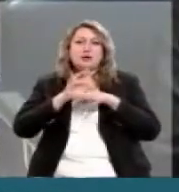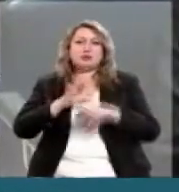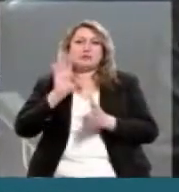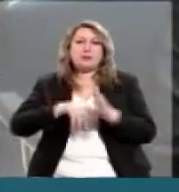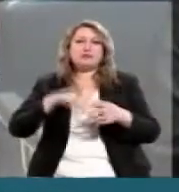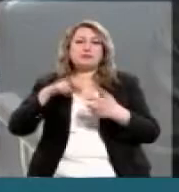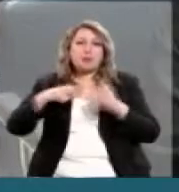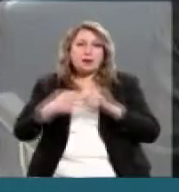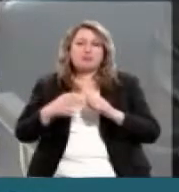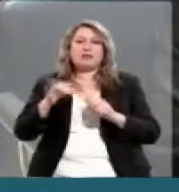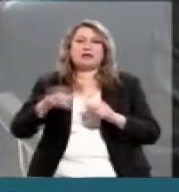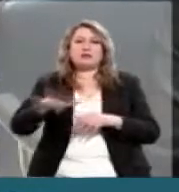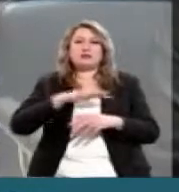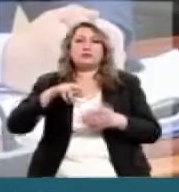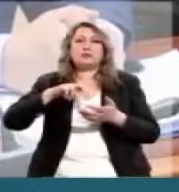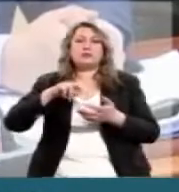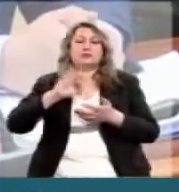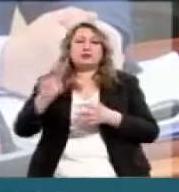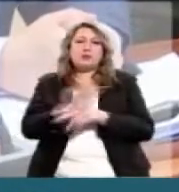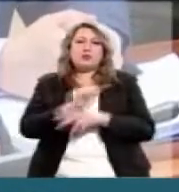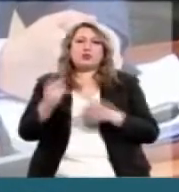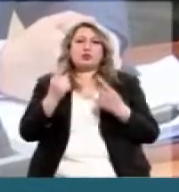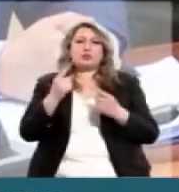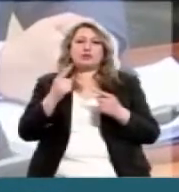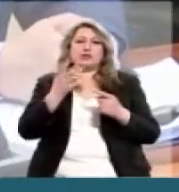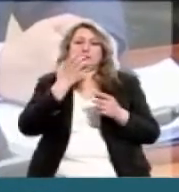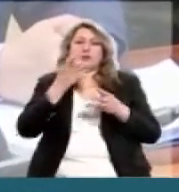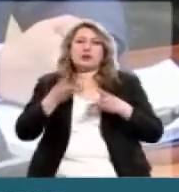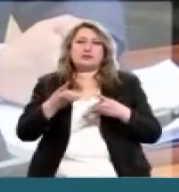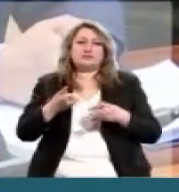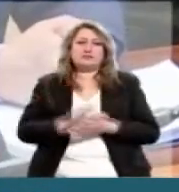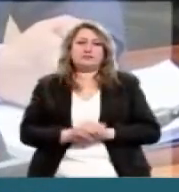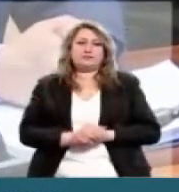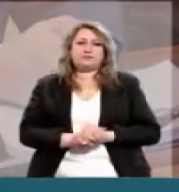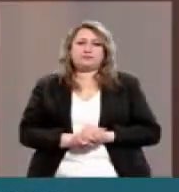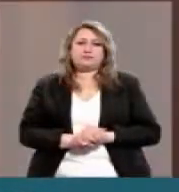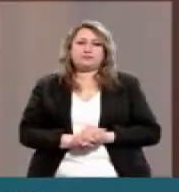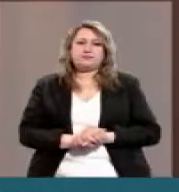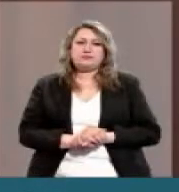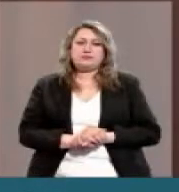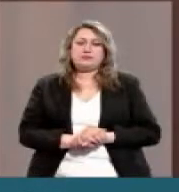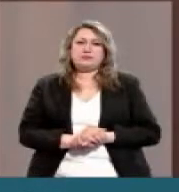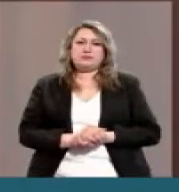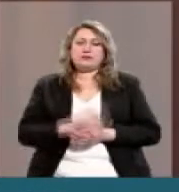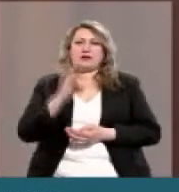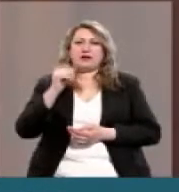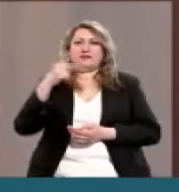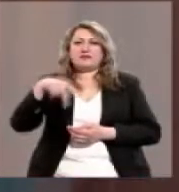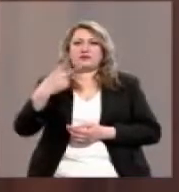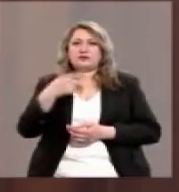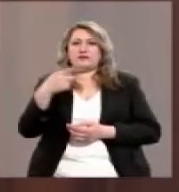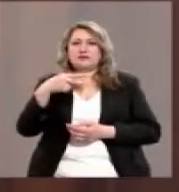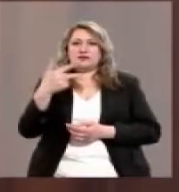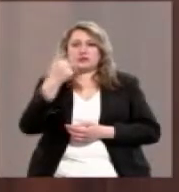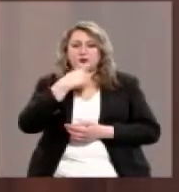без сбоев, на территории региона запланировано отремонтировать крупные теплоисточники области. На 2022-2023